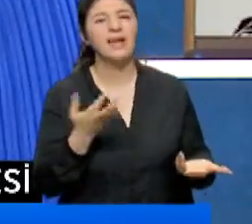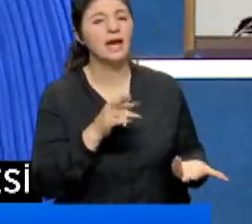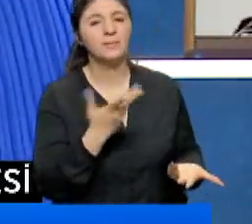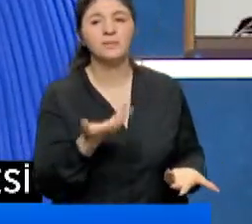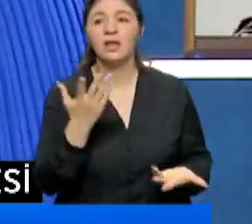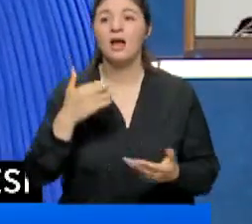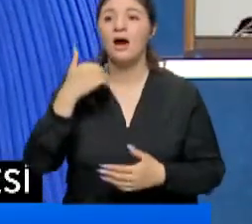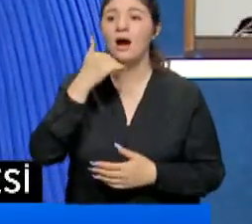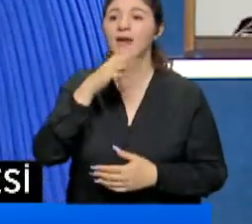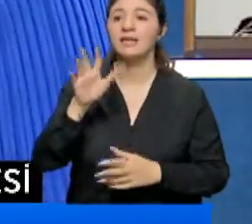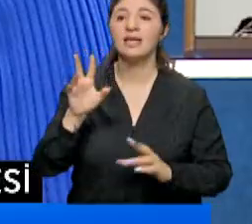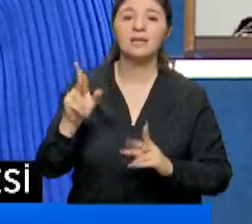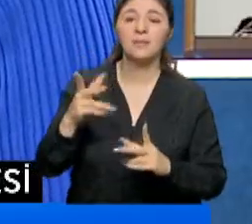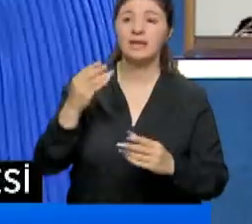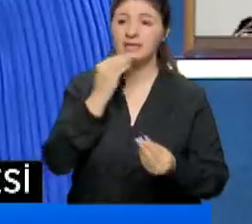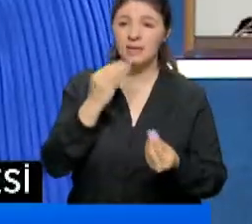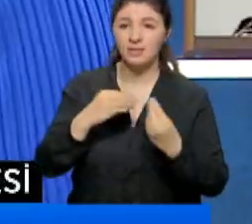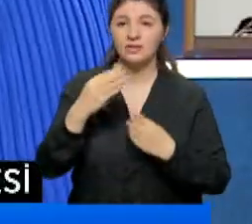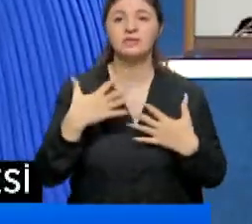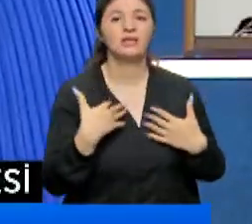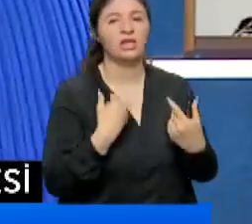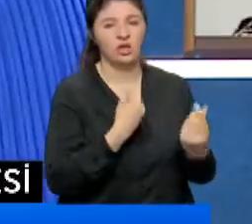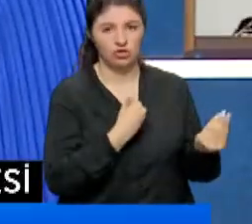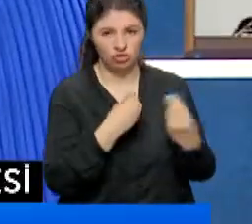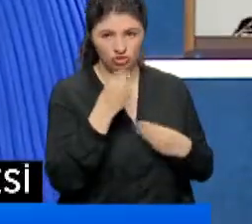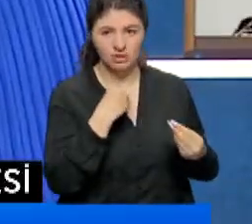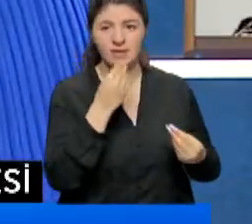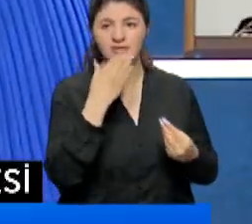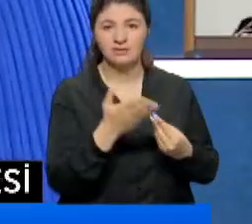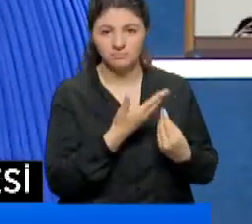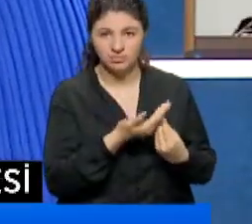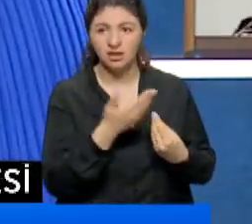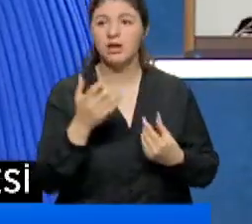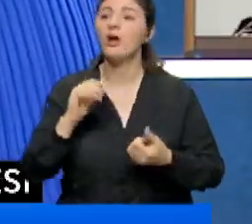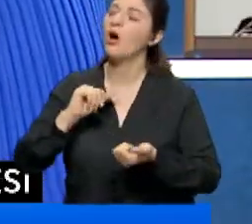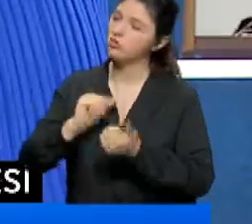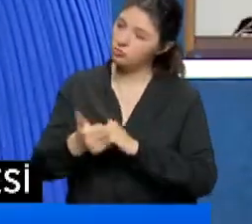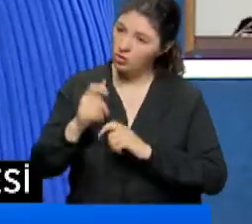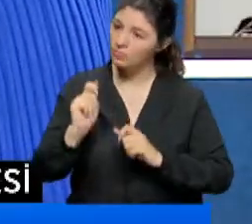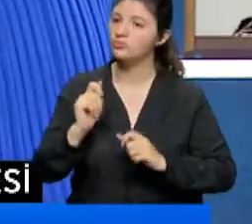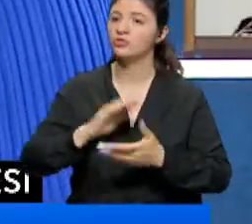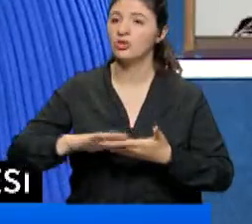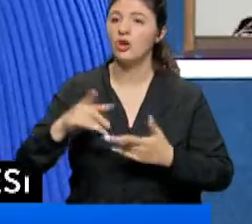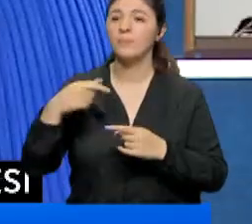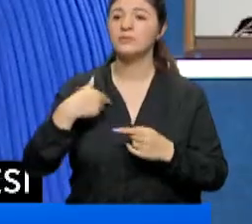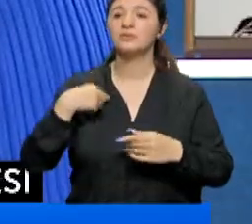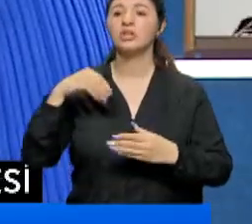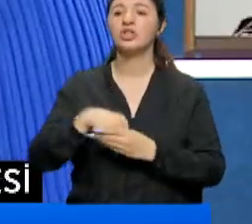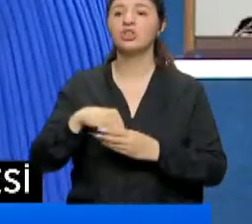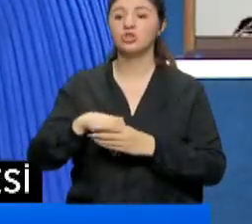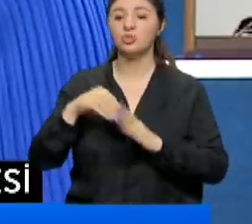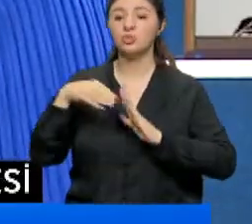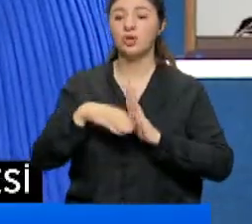mesela Akdeniz tipi diyet Biz sağlıklı bir sürü sağlıklı sebze hareket edeceğiz sporumuzu düzenli yapacağız O bizim bir iş